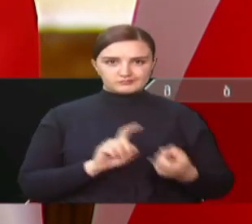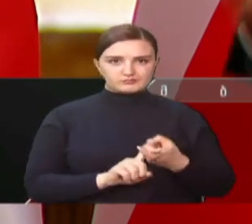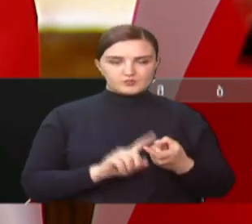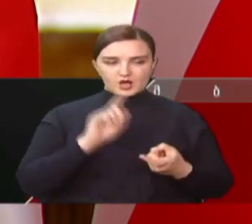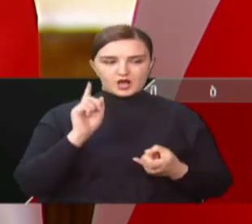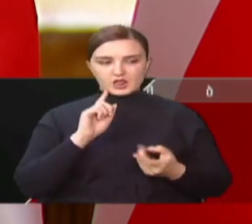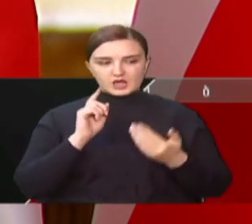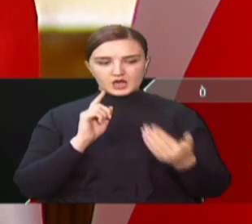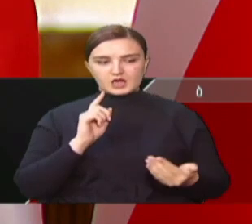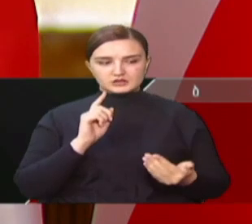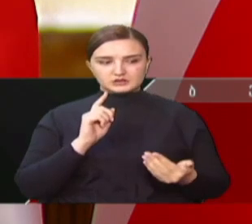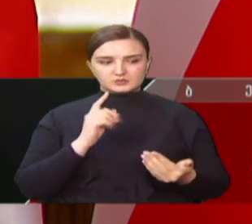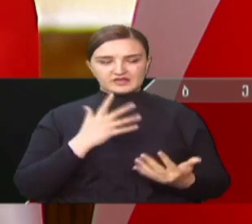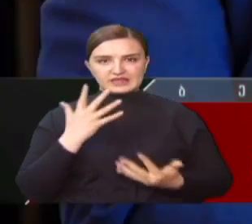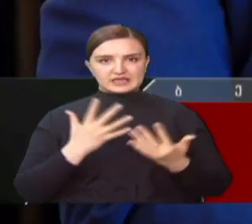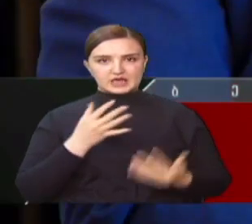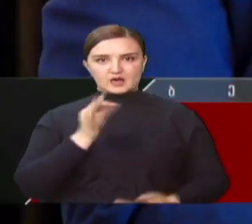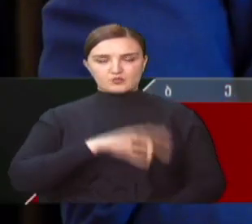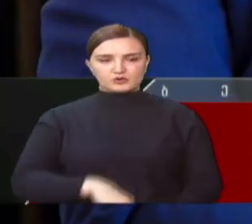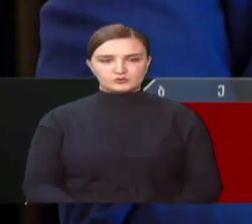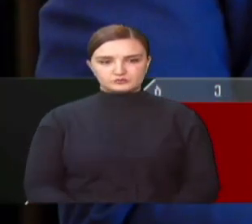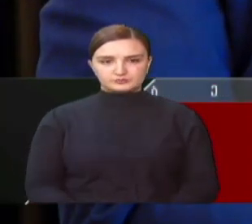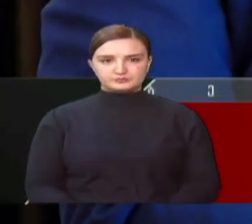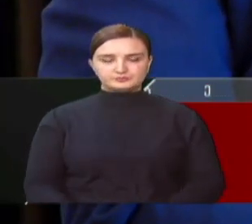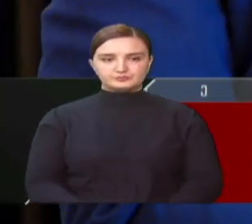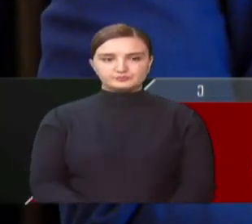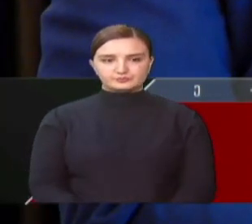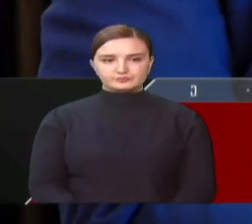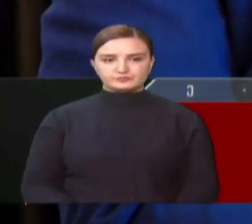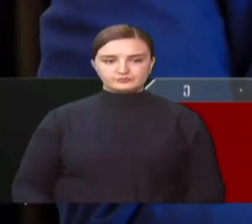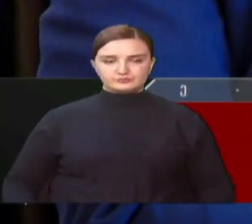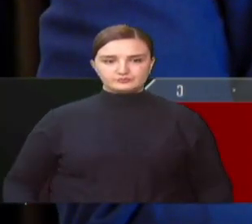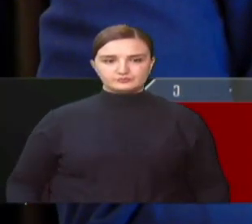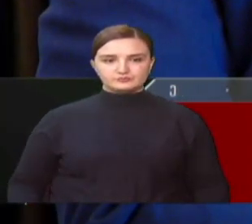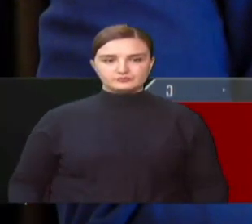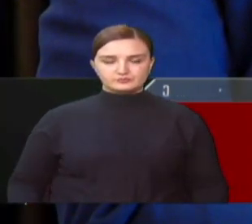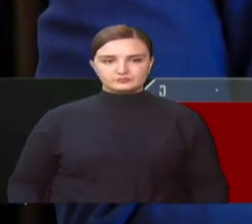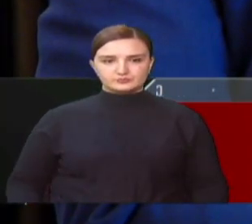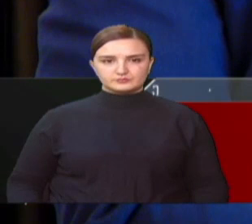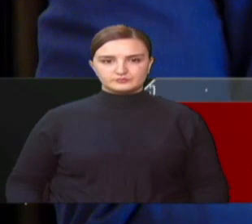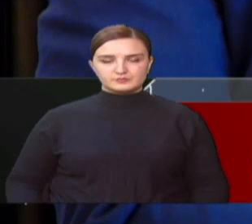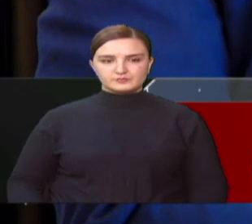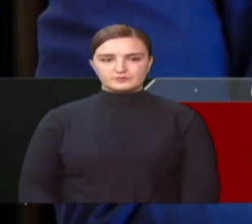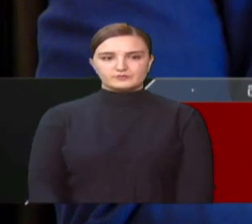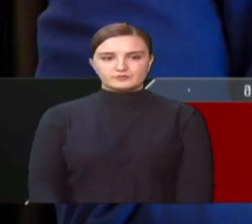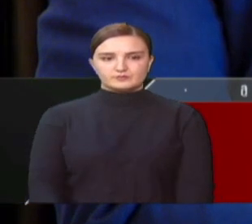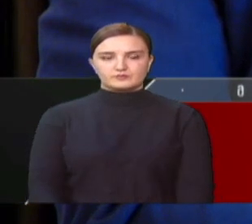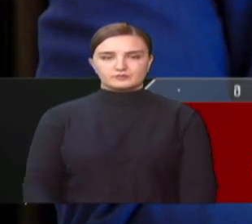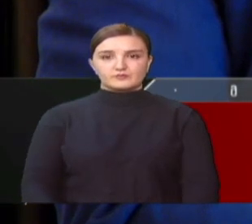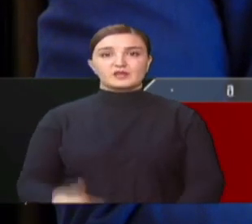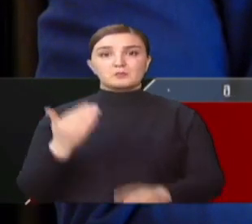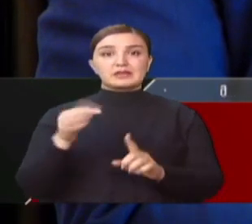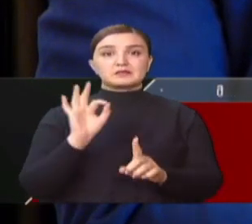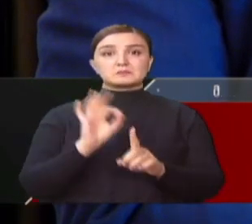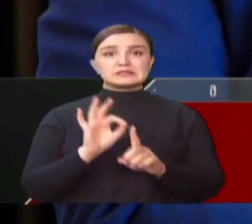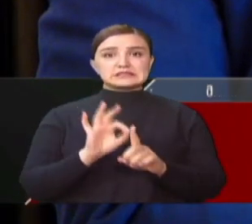ეს გულწრფელი ენერგია გამოიყენოს. მათი მიზნები ცხადია და ღიათაც ამბობენ, ეს არის არეულობა